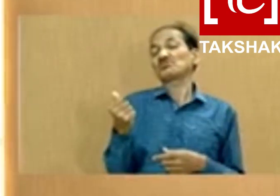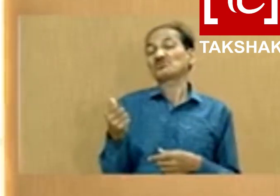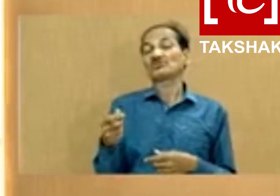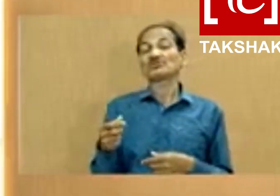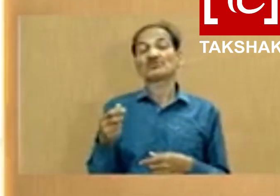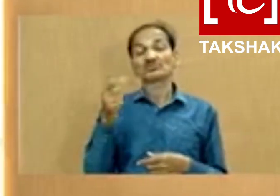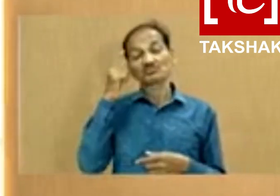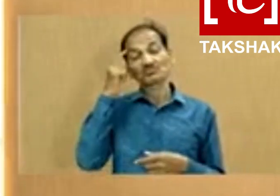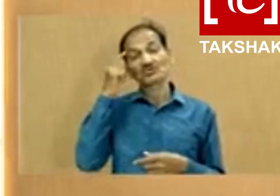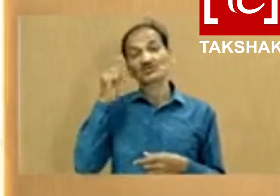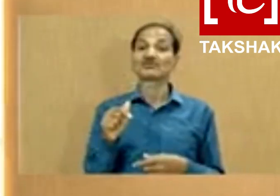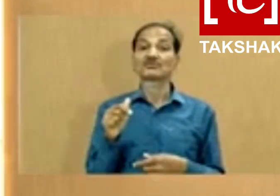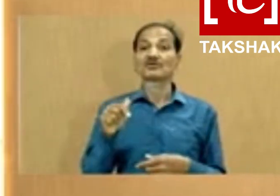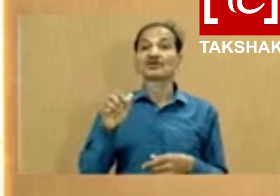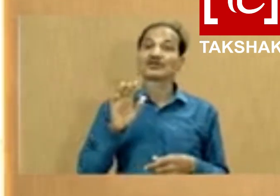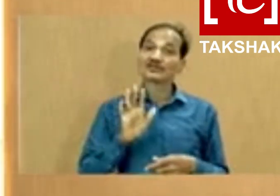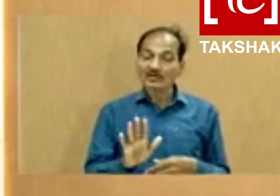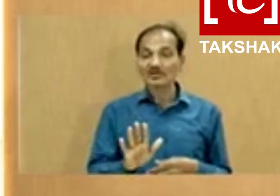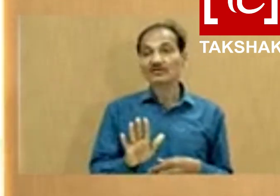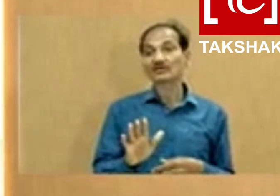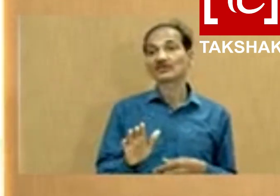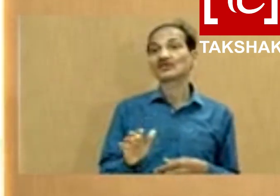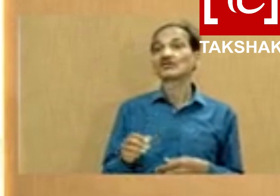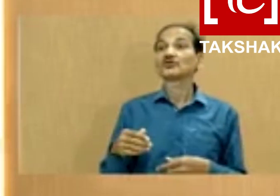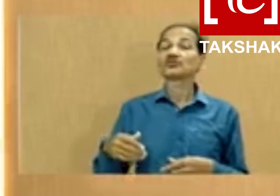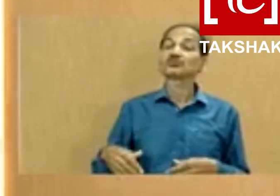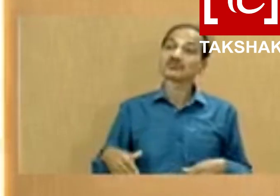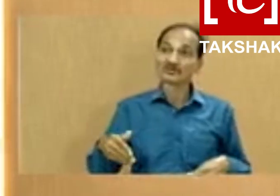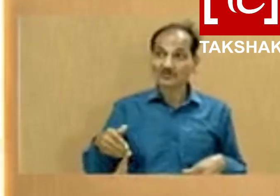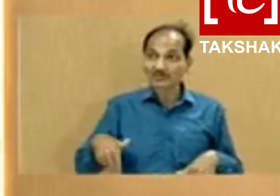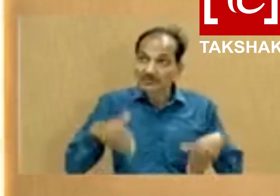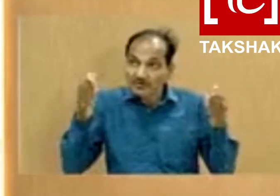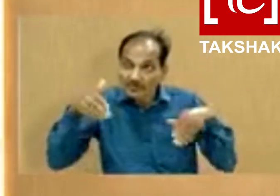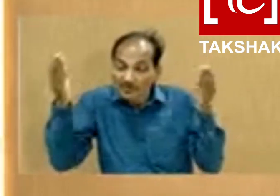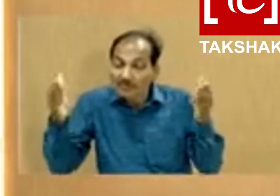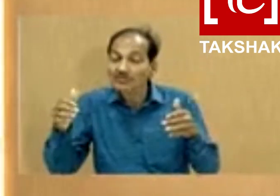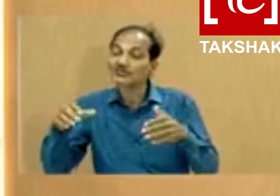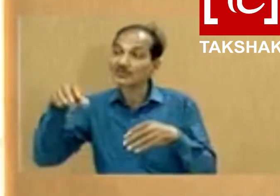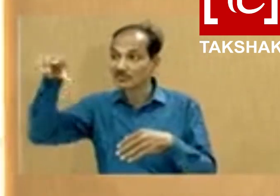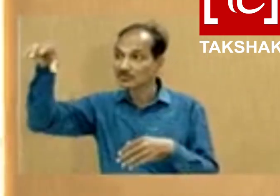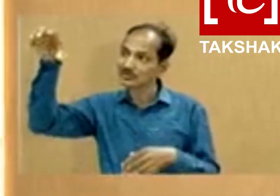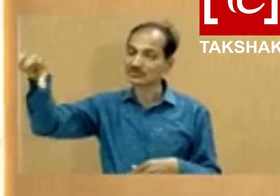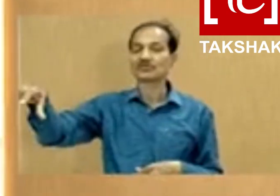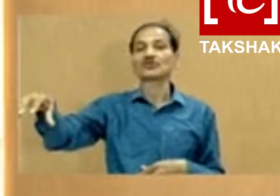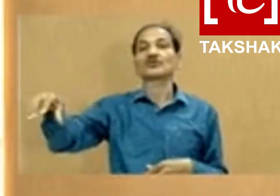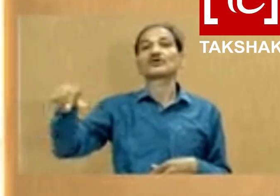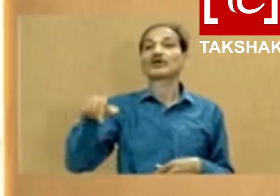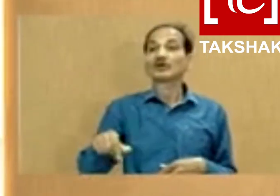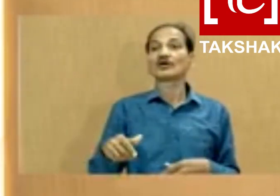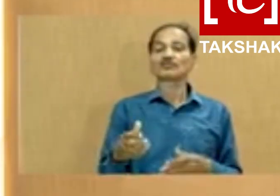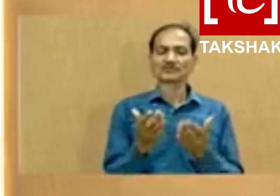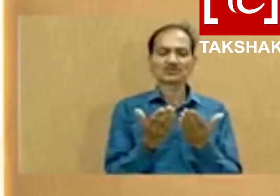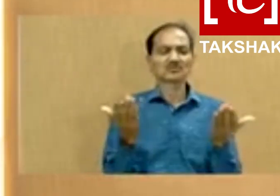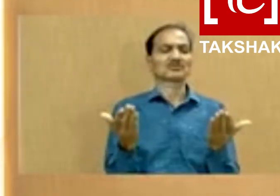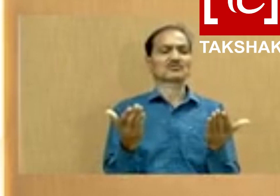ବନବାସ। ଆମ ଶାସ୍ତ୍ର କହୁଛି, ଯଥା ଦେହେ ତଥା ଦେବେ, ଯଥା ଦେହେ